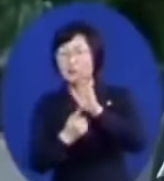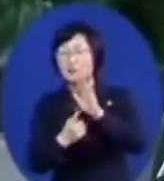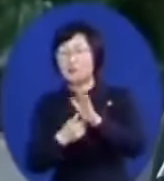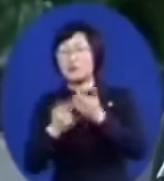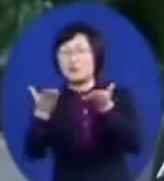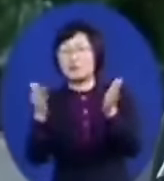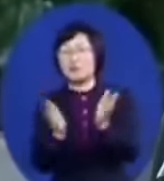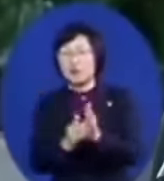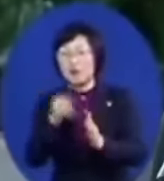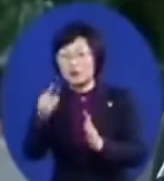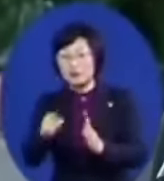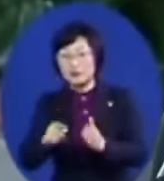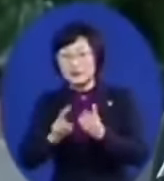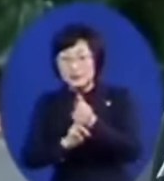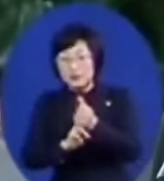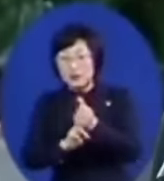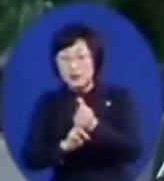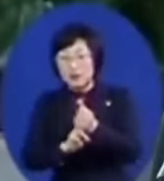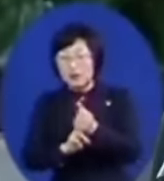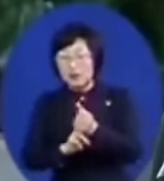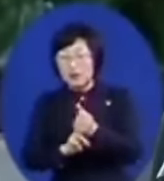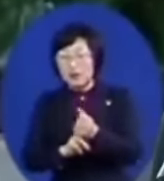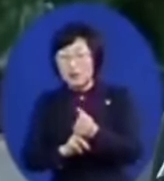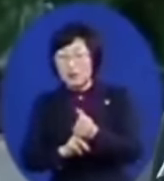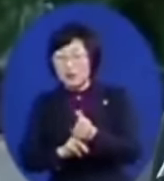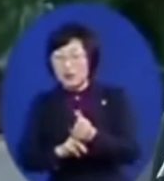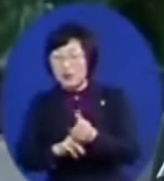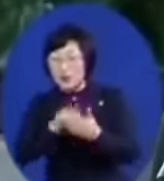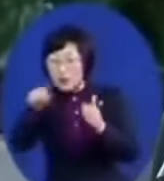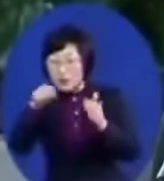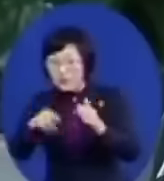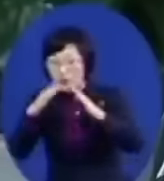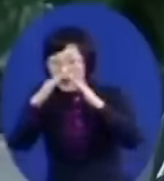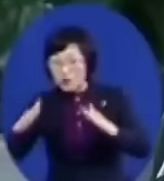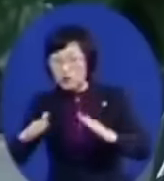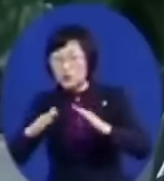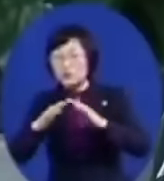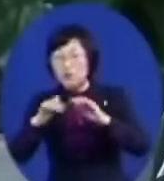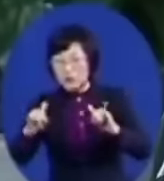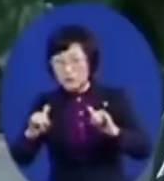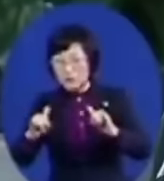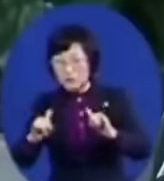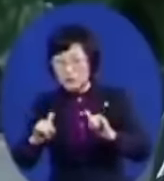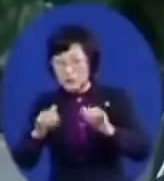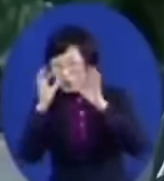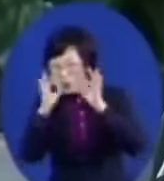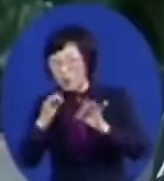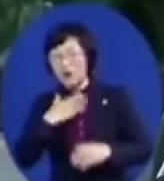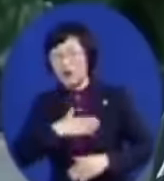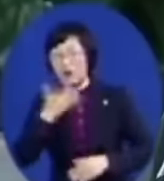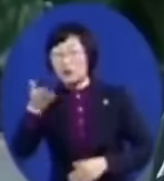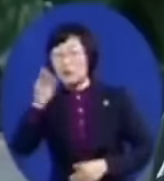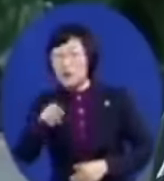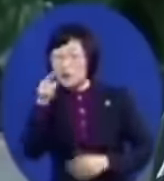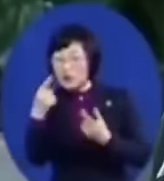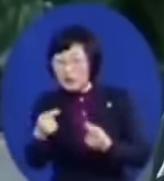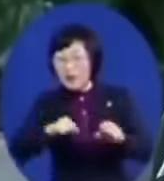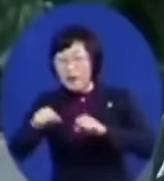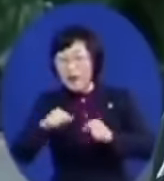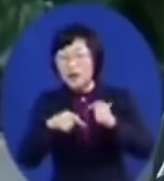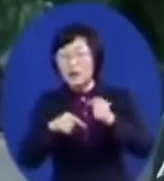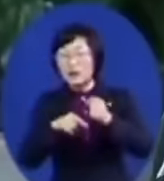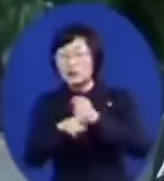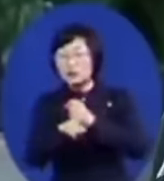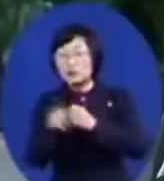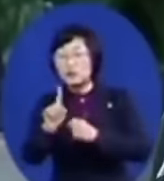그 기적에 애굽 사람들이 많이 희생되었습니다. 그러나 그렇게 행한 것은 살아계신 하나님이 계시다는